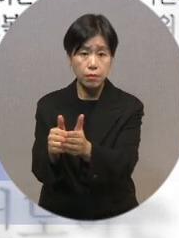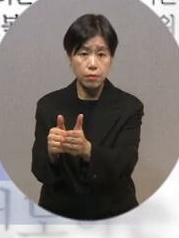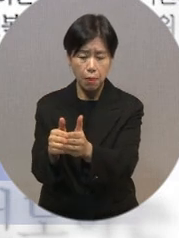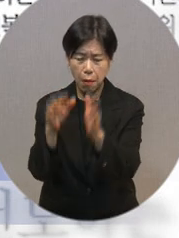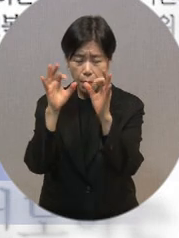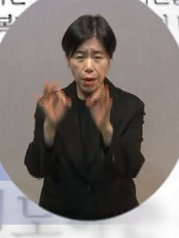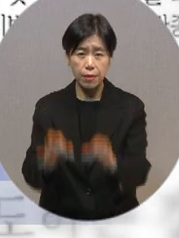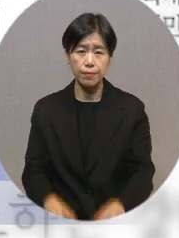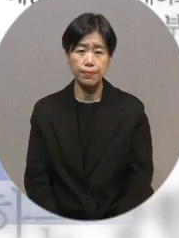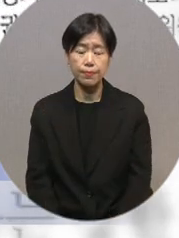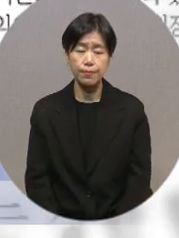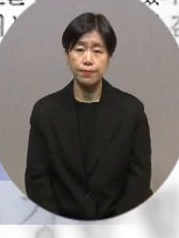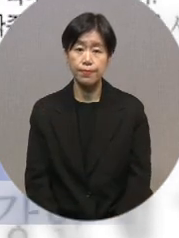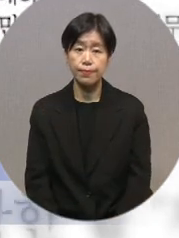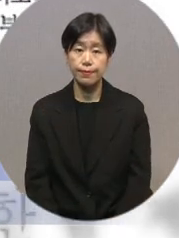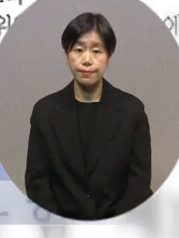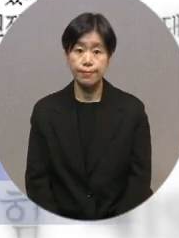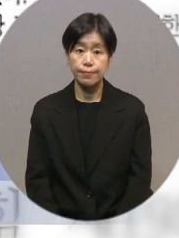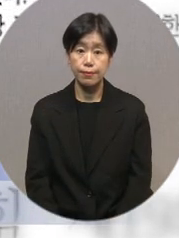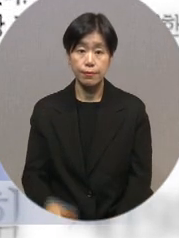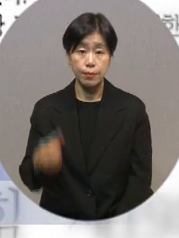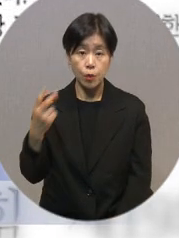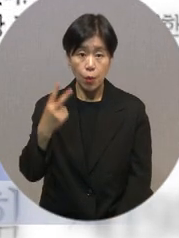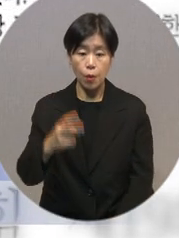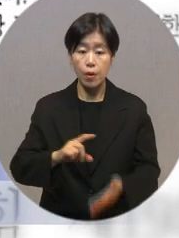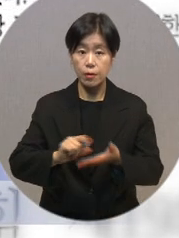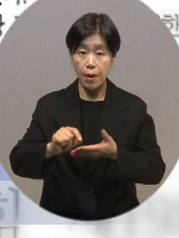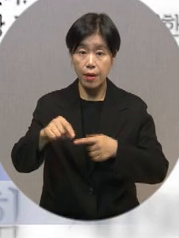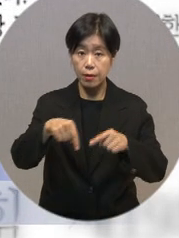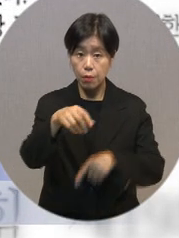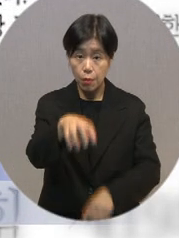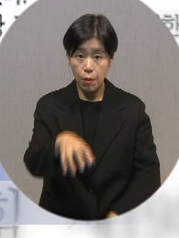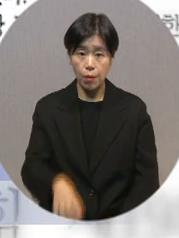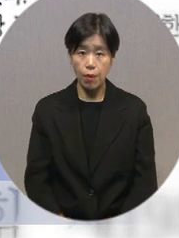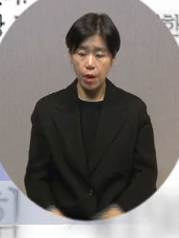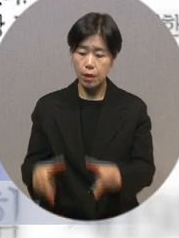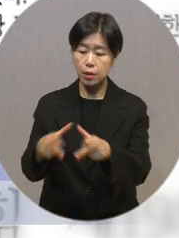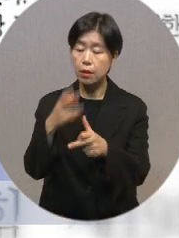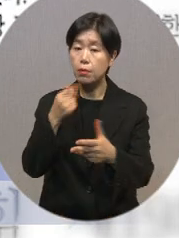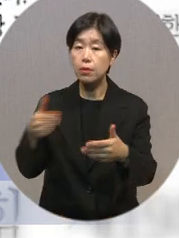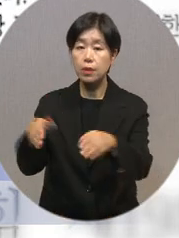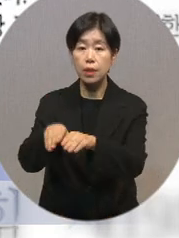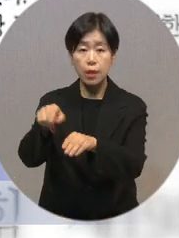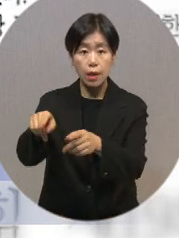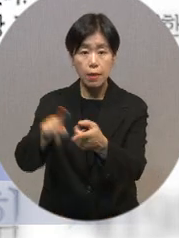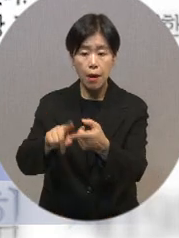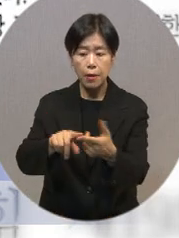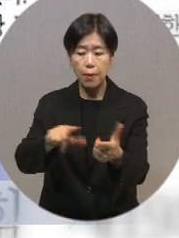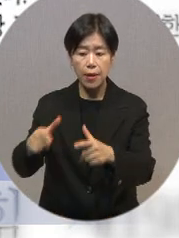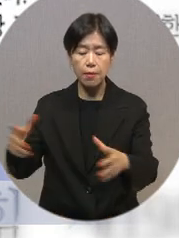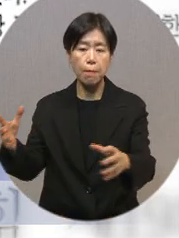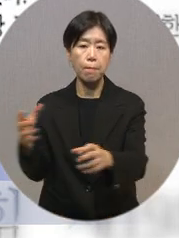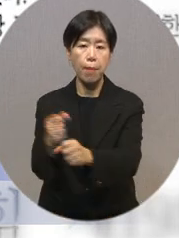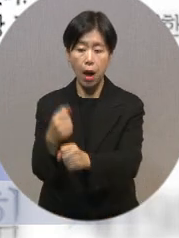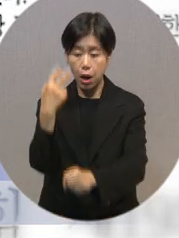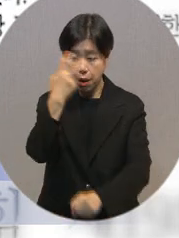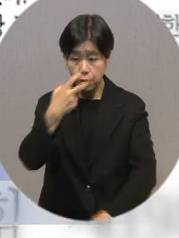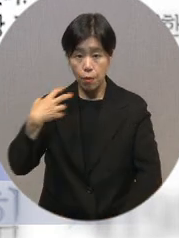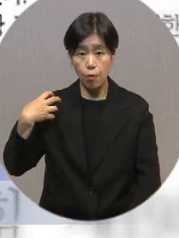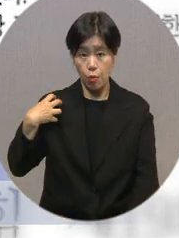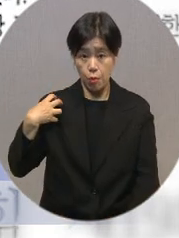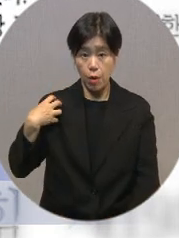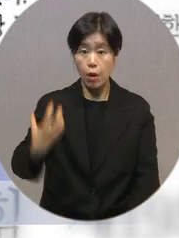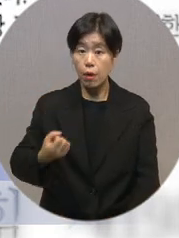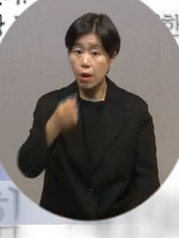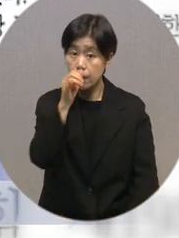되기도 했습니다 아로 지자체에서는 장애인 복지시설 에 대한 포괄적인 관리 감독을 할 수 있는 권한을